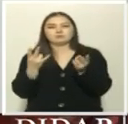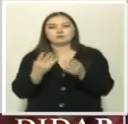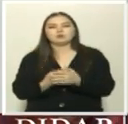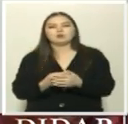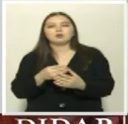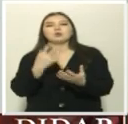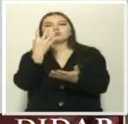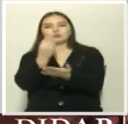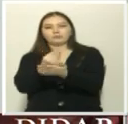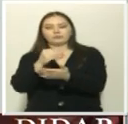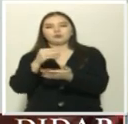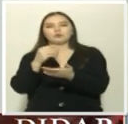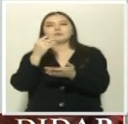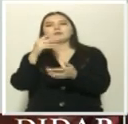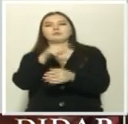подает заявку